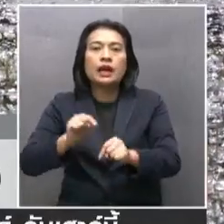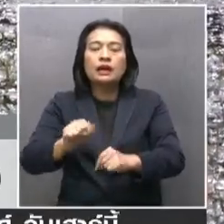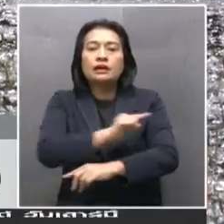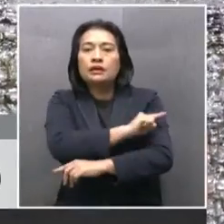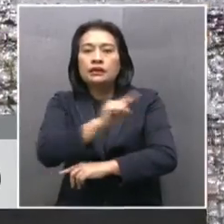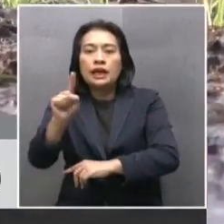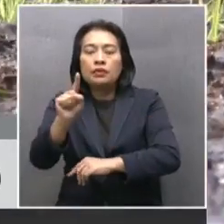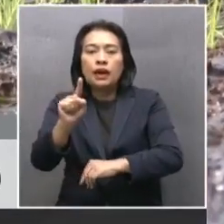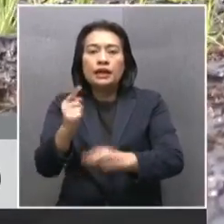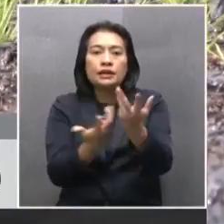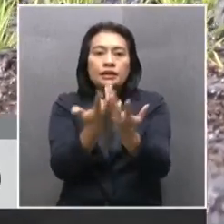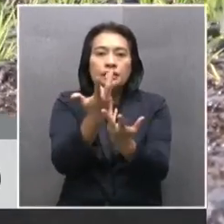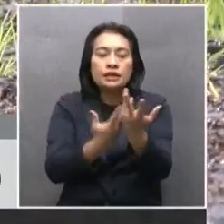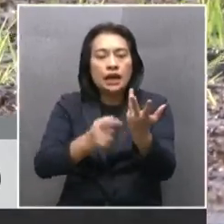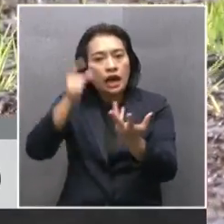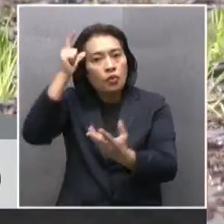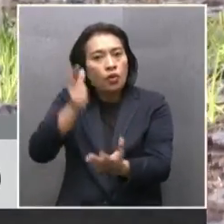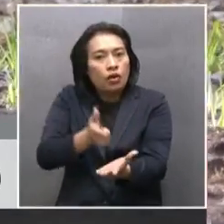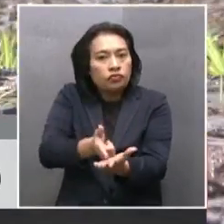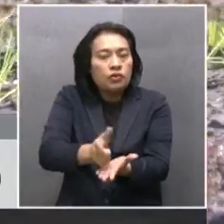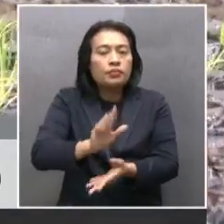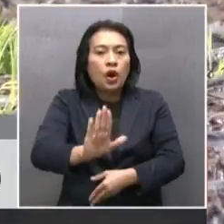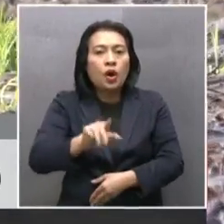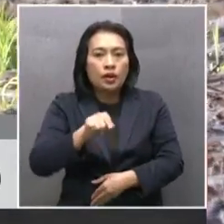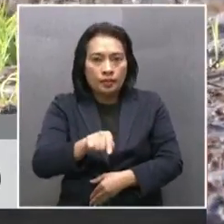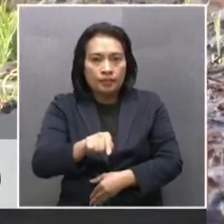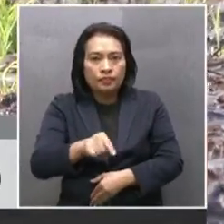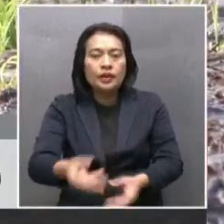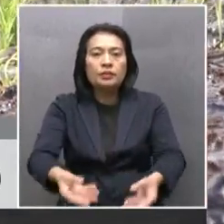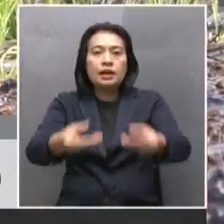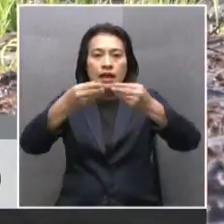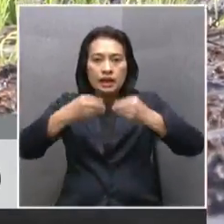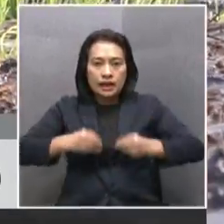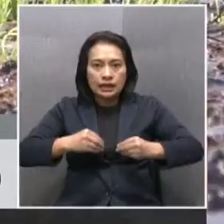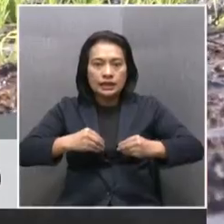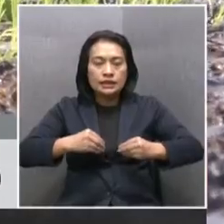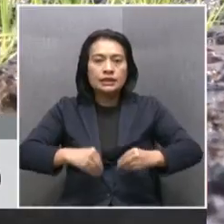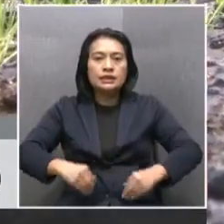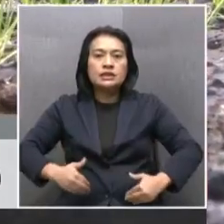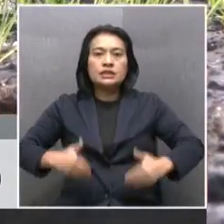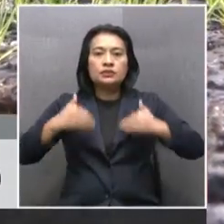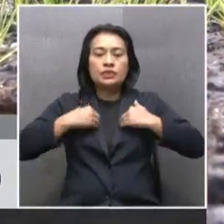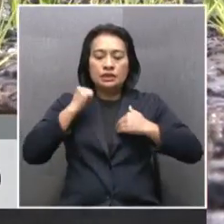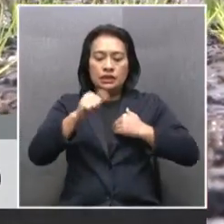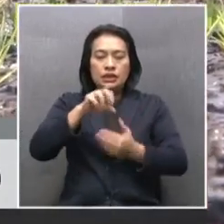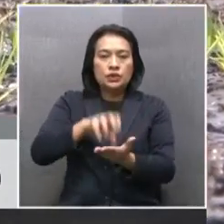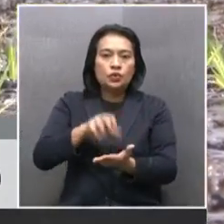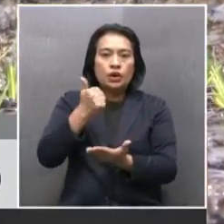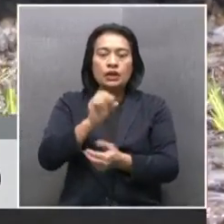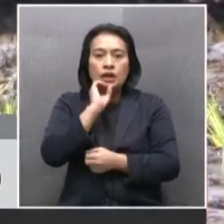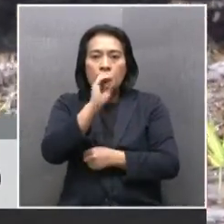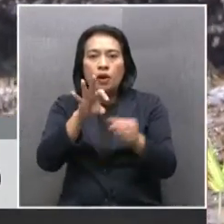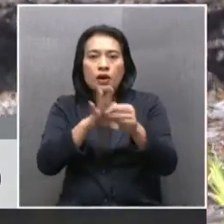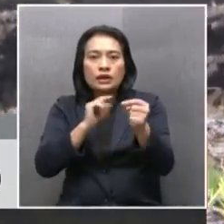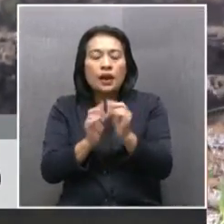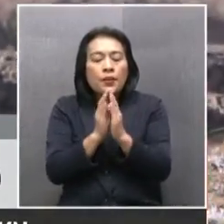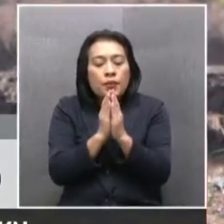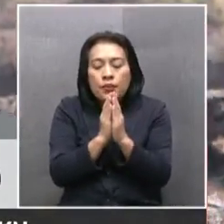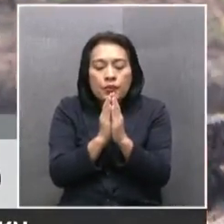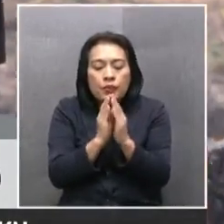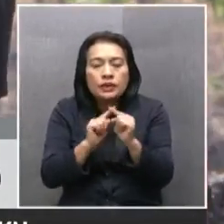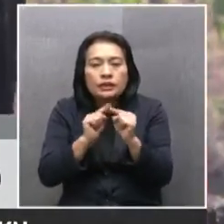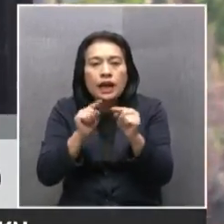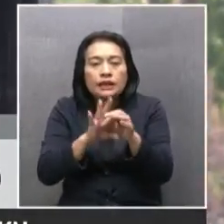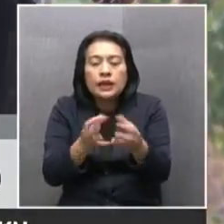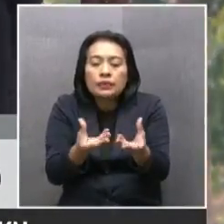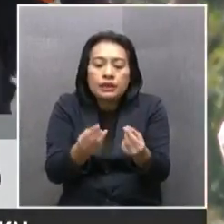รดพระนางคันแรกนาขวัญจะทำให้ได้รับความเป็นสิริมงคลด้วยการบอกกล่าวพระแม่โพศพสิ่งศักดิ์สิทธิ์ที่ปกปักรักษาผื